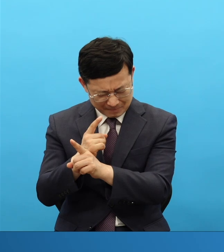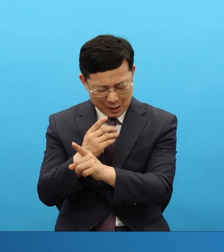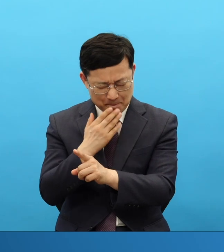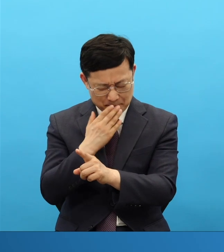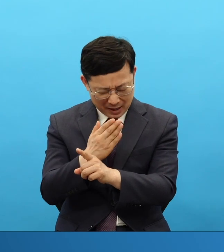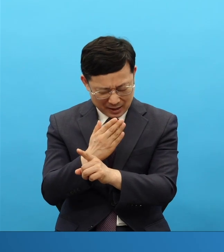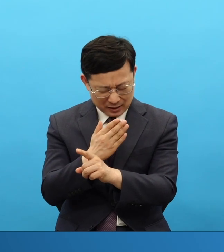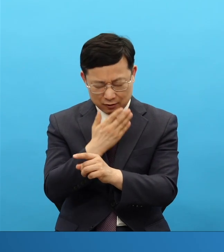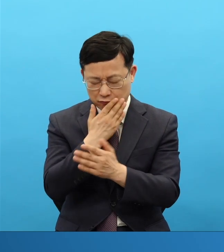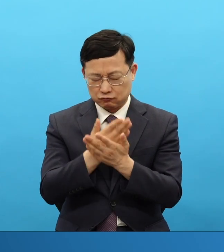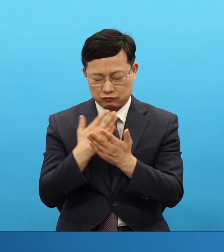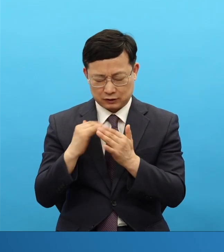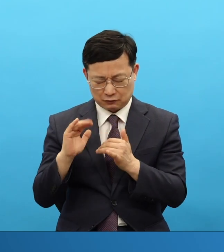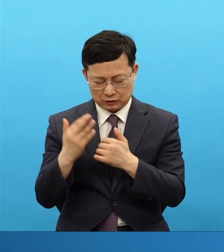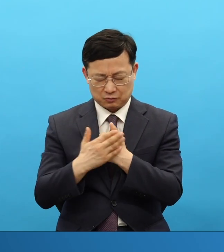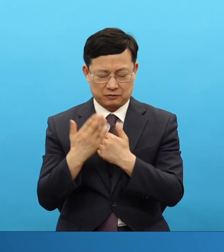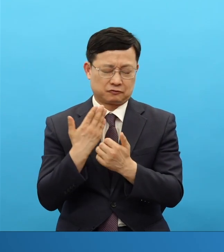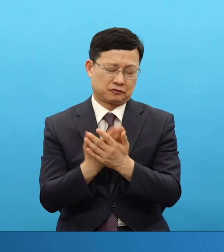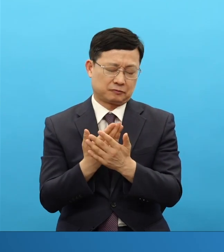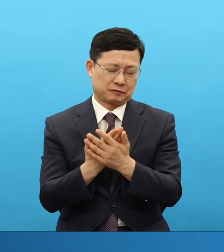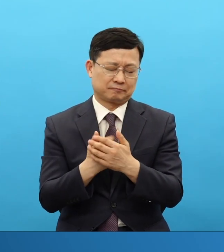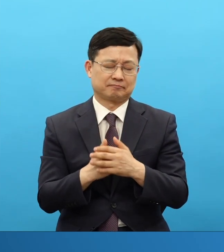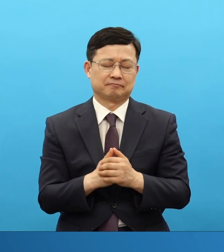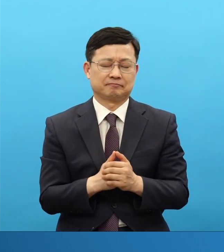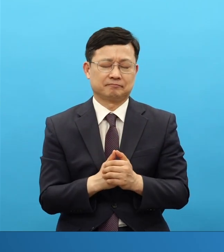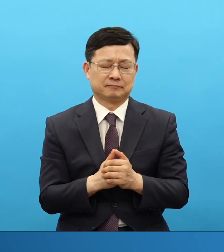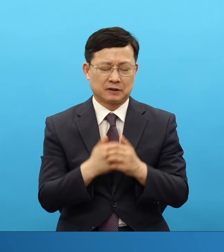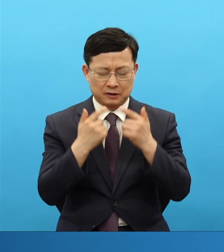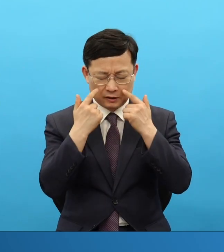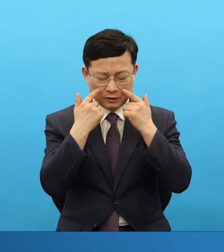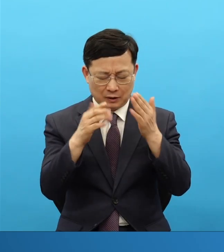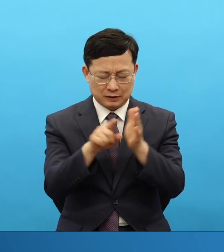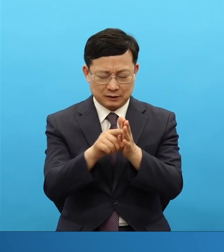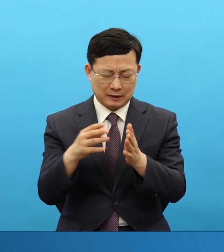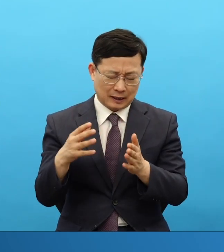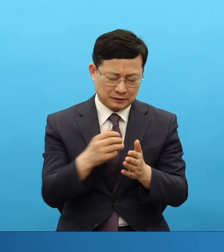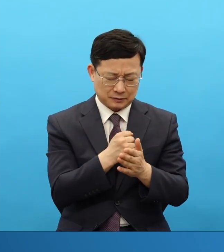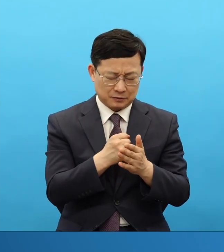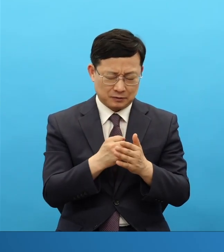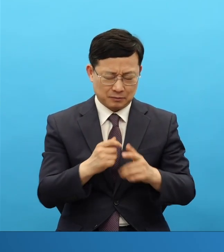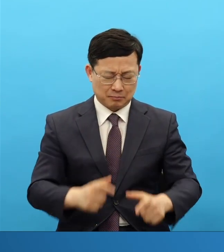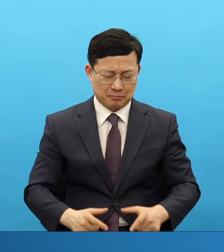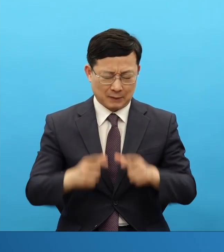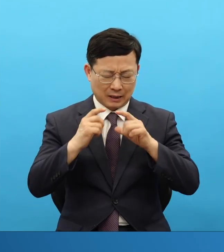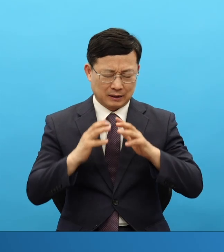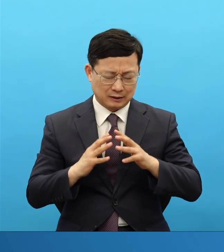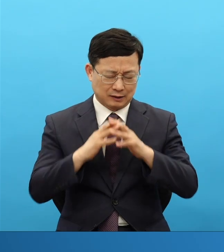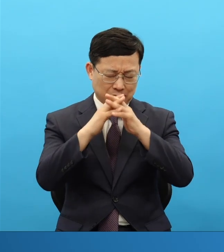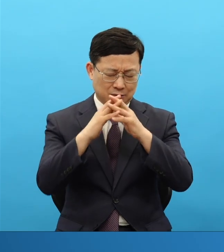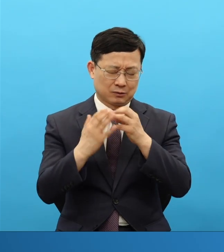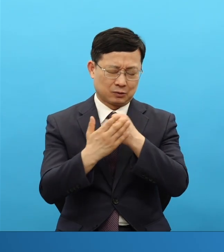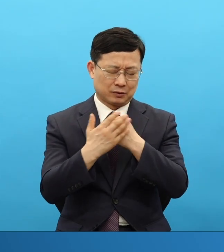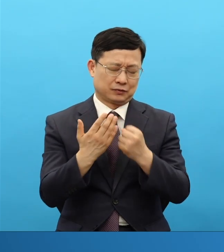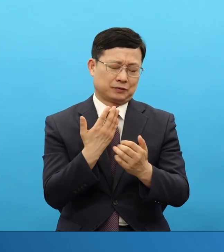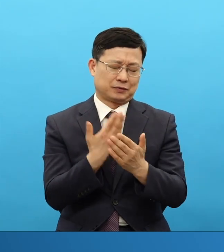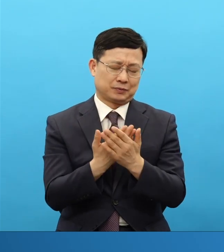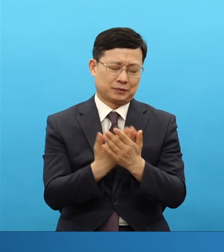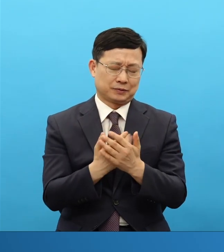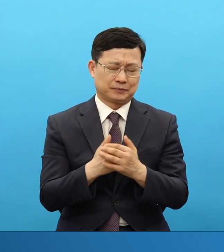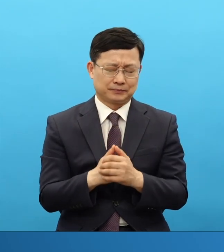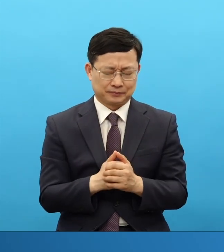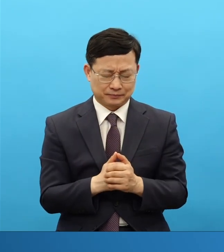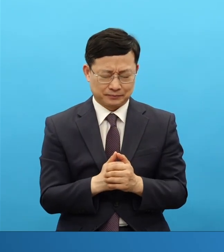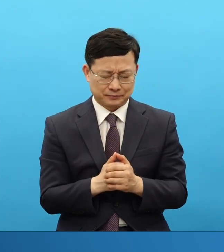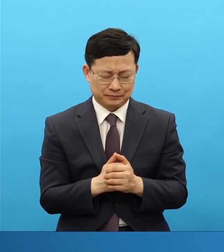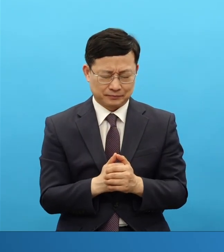May they 하옵소서. become the church offers that can heal disease that this world cannot heal. 이제 확신 가지고 망대를 세우게 Now 하옵소서. may they raise partisans with this